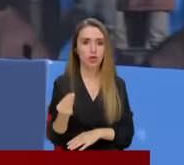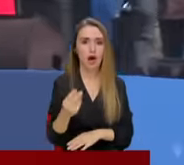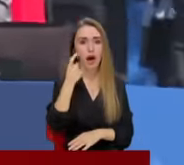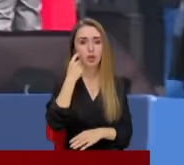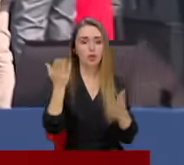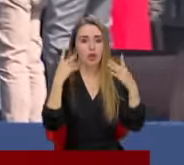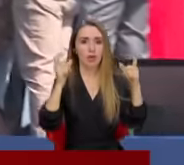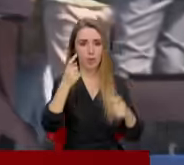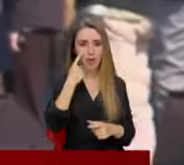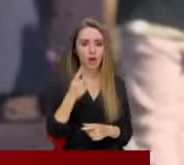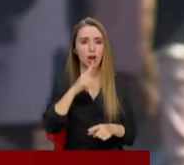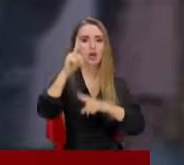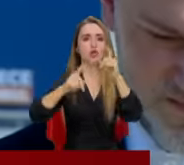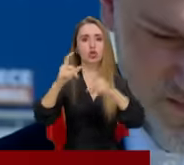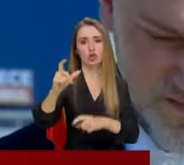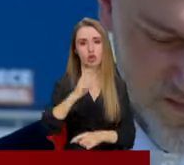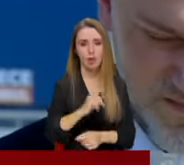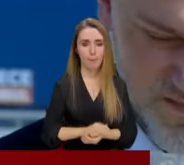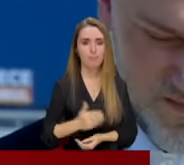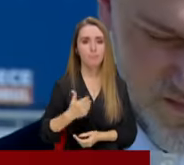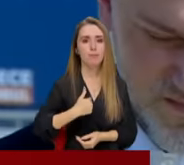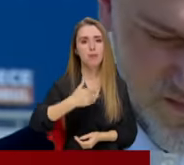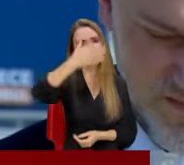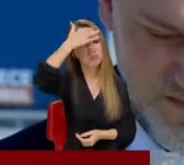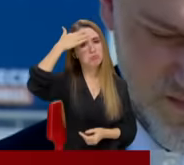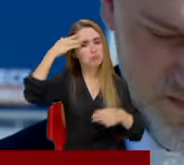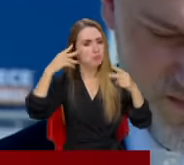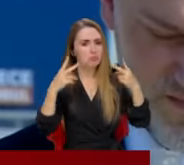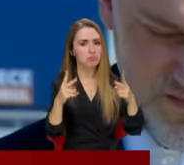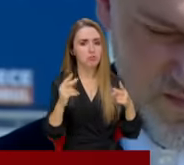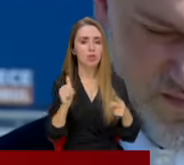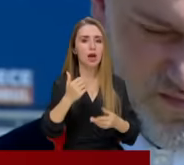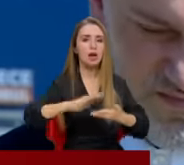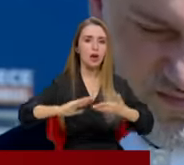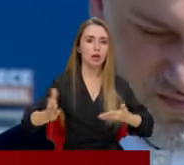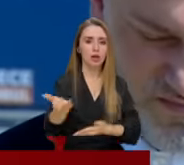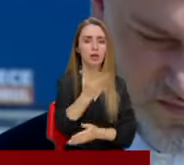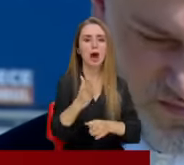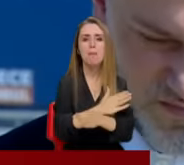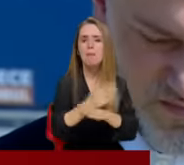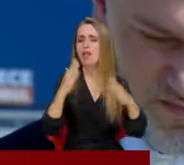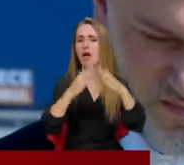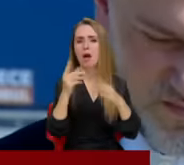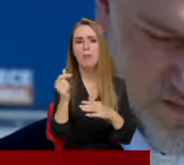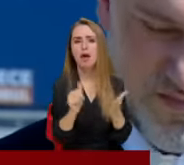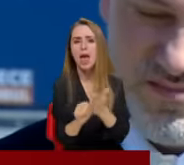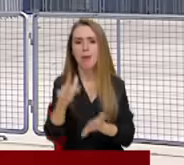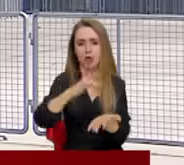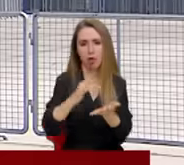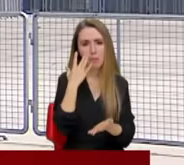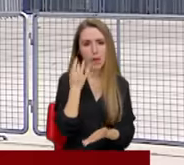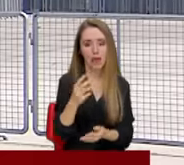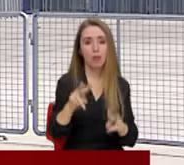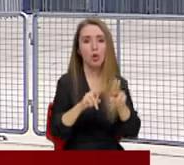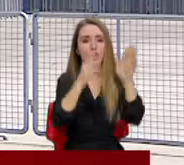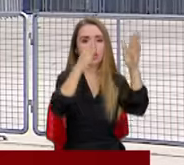Atatürk Havalimanı'nda soruları yanıtladı. Bizim alnımız ak, değerli arkadaşlar, malımız, mülkümüz, her şeyimiz ortada.